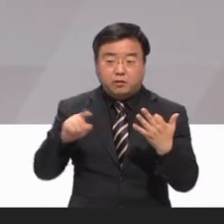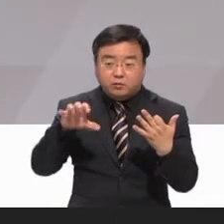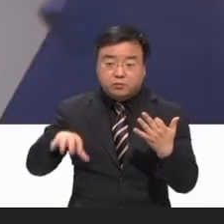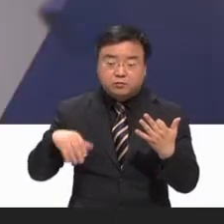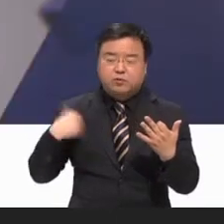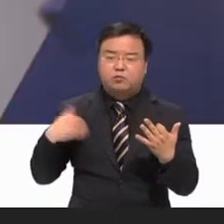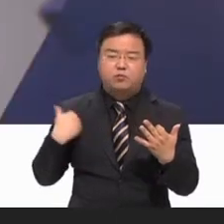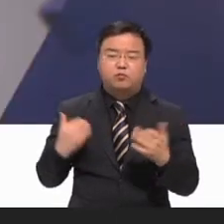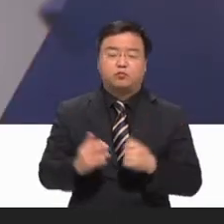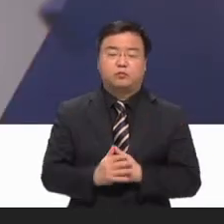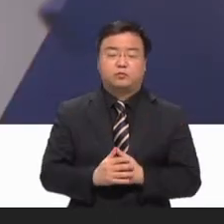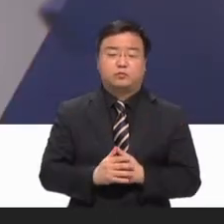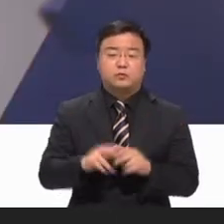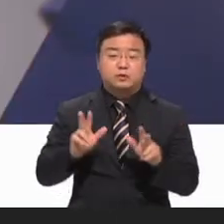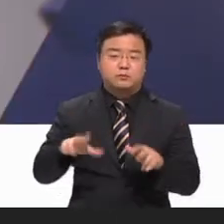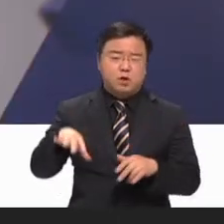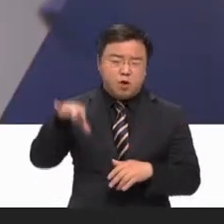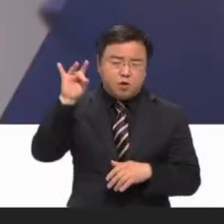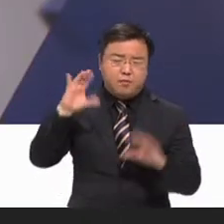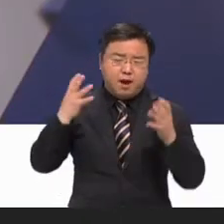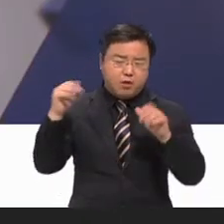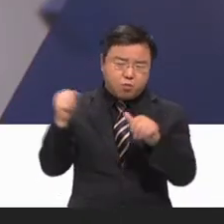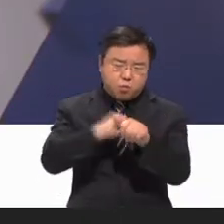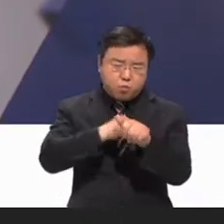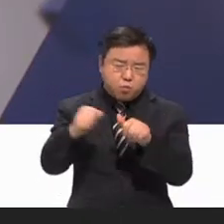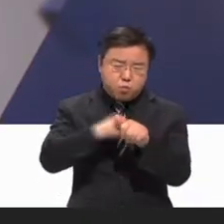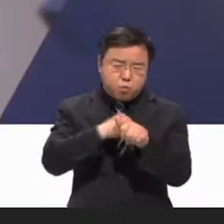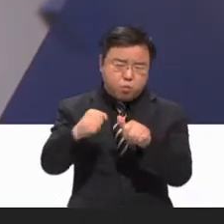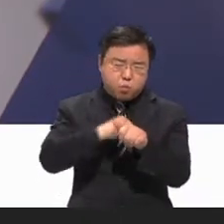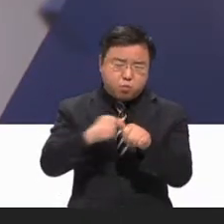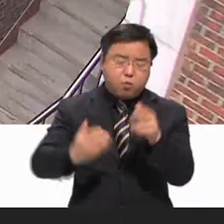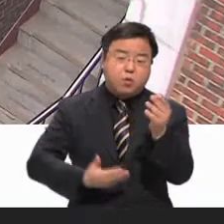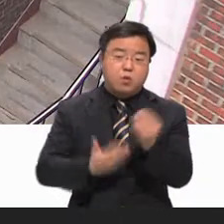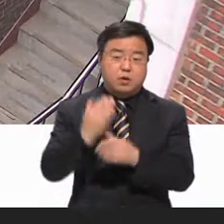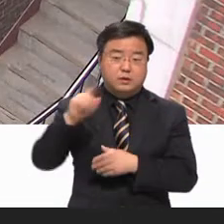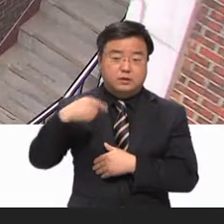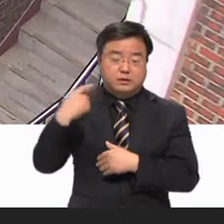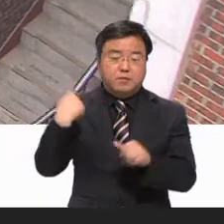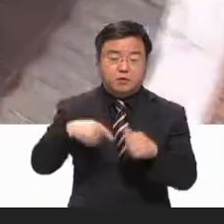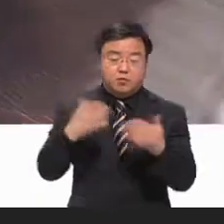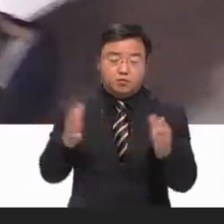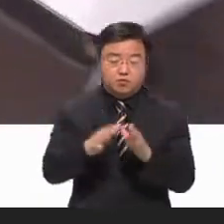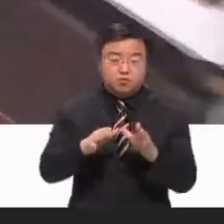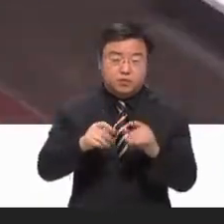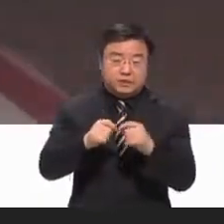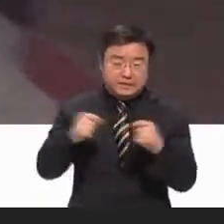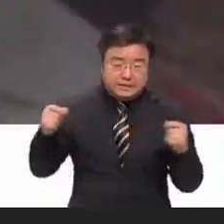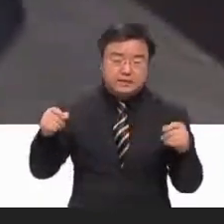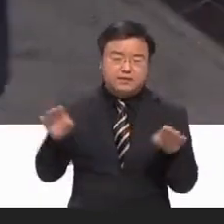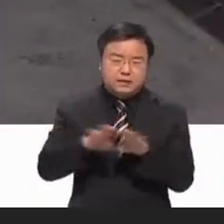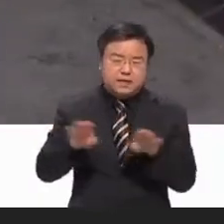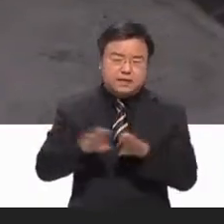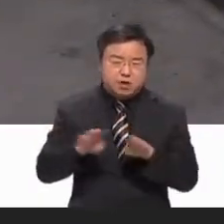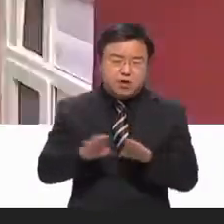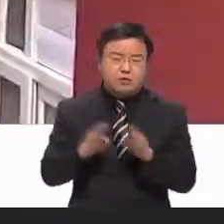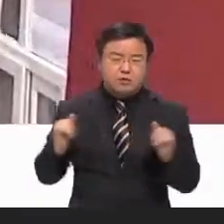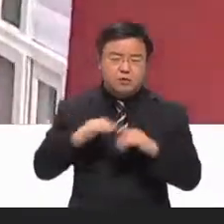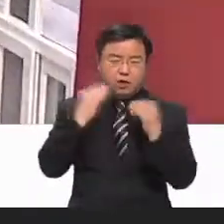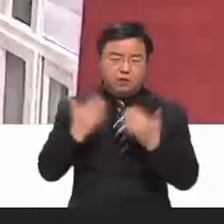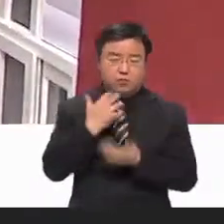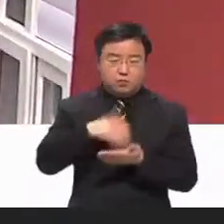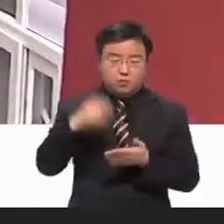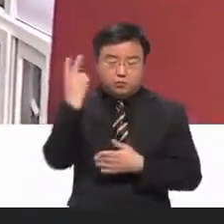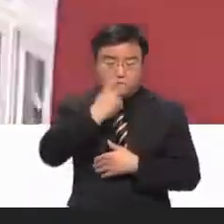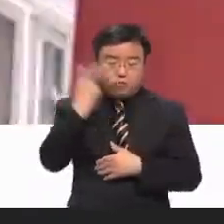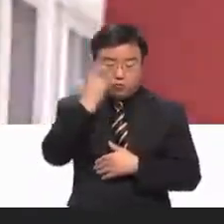네, 그렇습니다. 이게 사실 처음에 아동학대 사건이 터지고 교육부가 장기결석 아동에 대해서 전수조사를 한다고 했을 때 이제